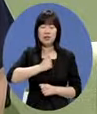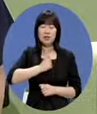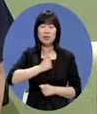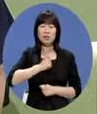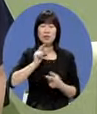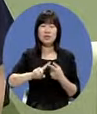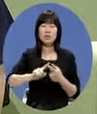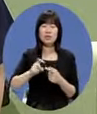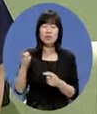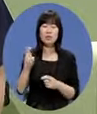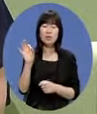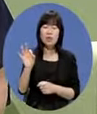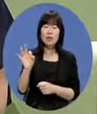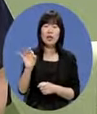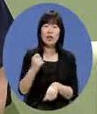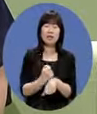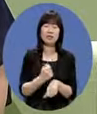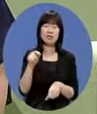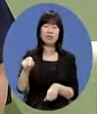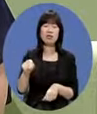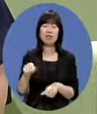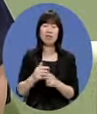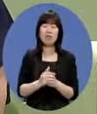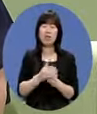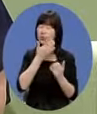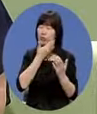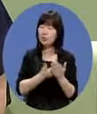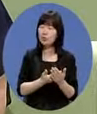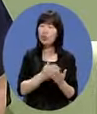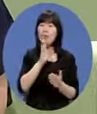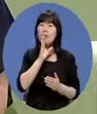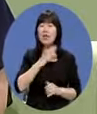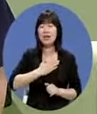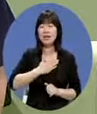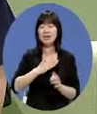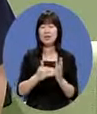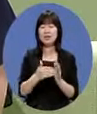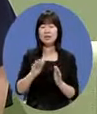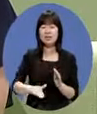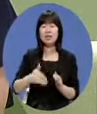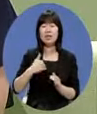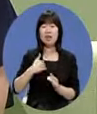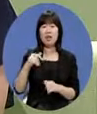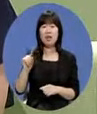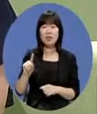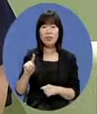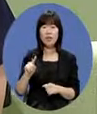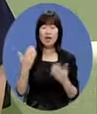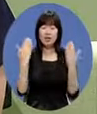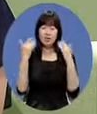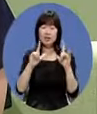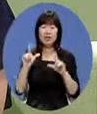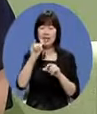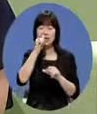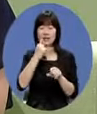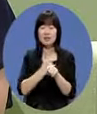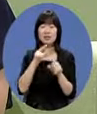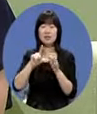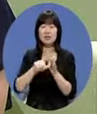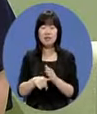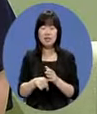대한 거 그리고 돈이라고 하는 거에 대해서 중요하다라는 건 알지만 자기가 어떤 그 학교 생활 하는 데